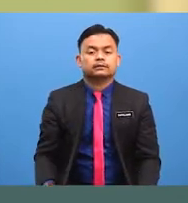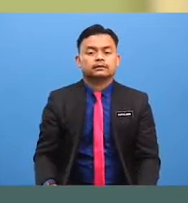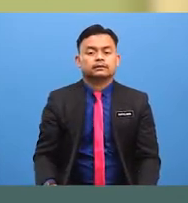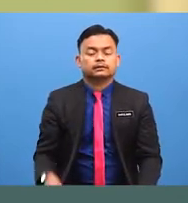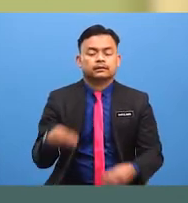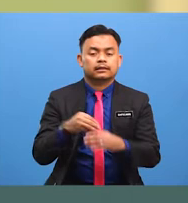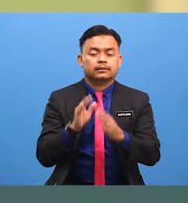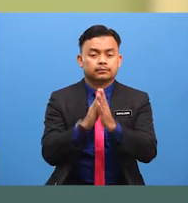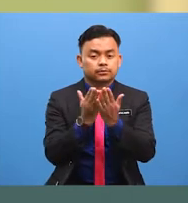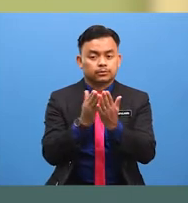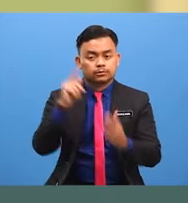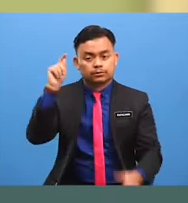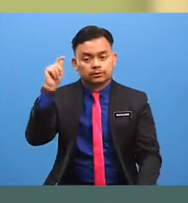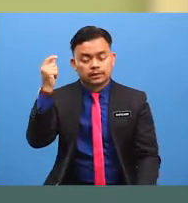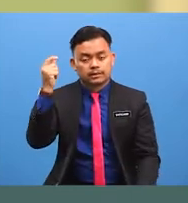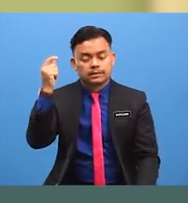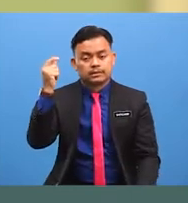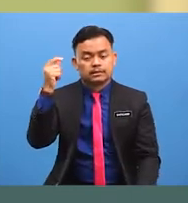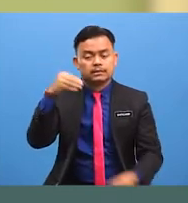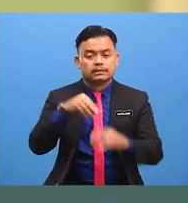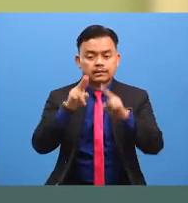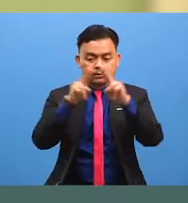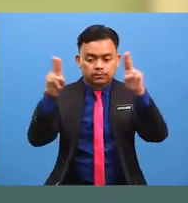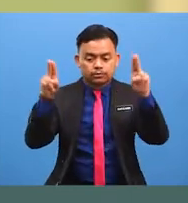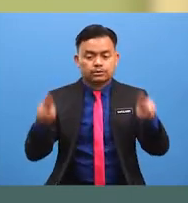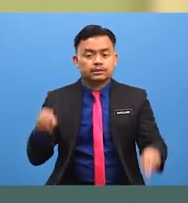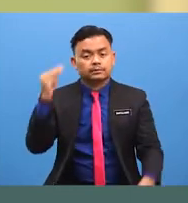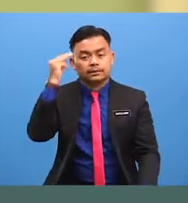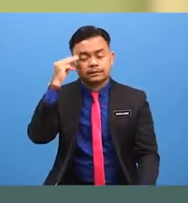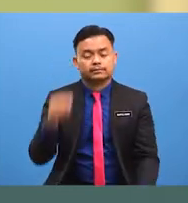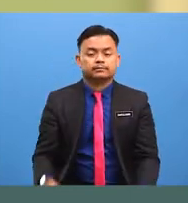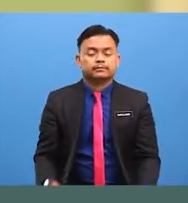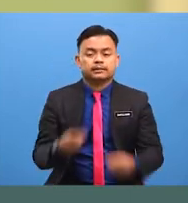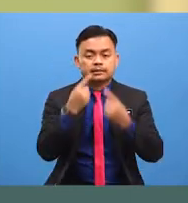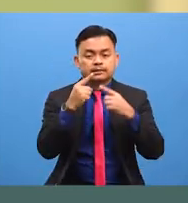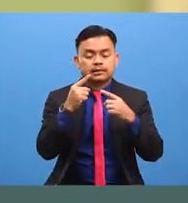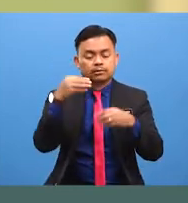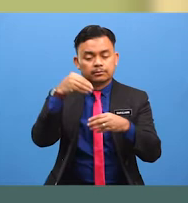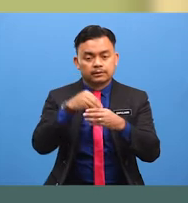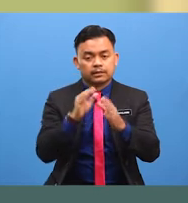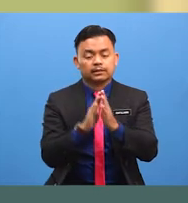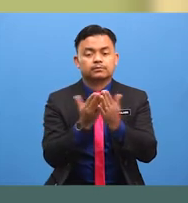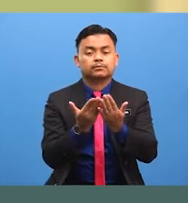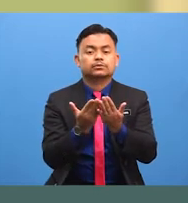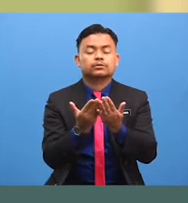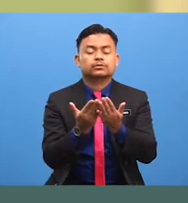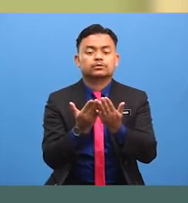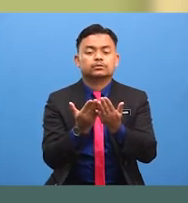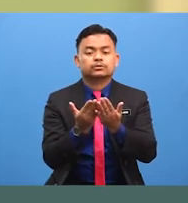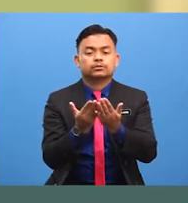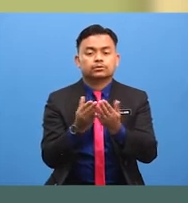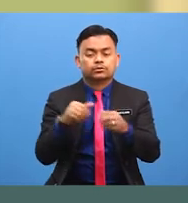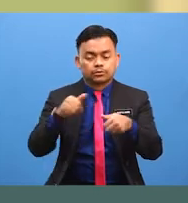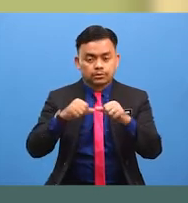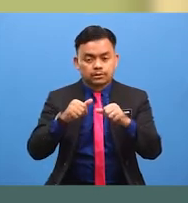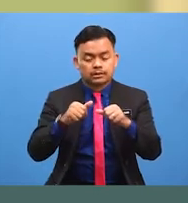tahun 4 dalam ruangan uji minda. Jawab di dalam buku latihan sains dan bincangkan jawapan